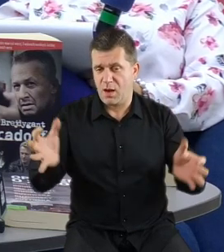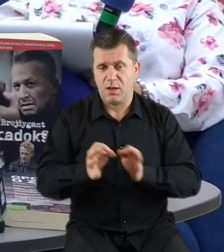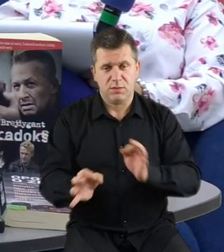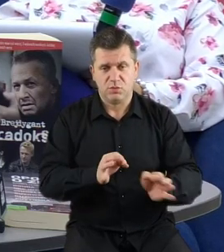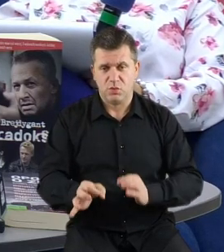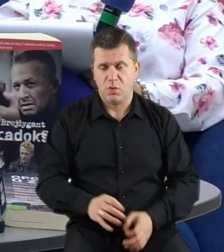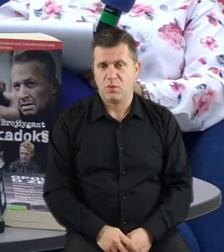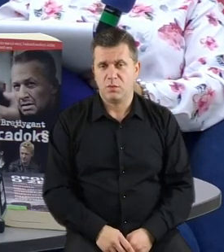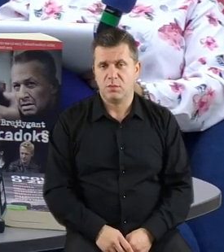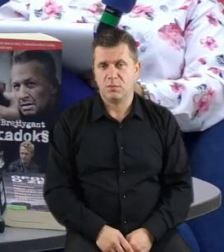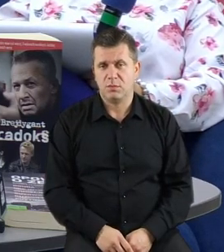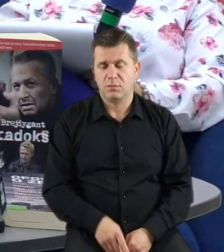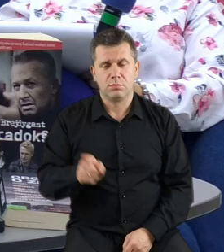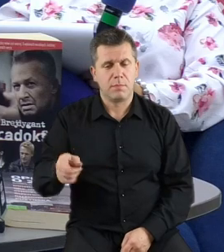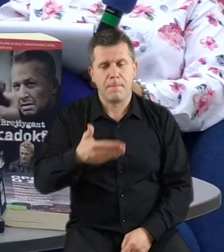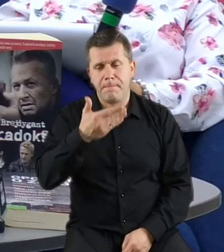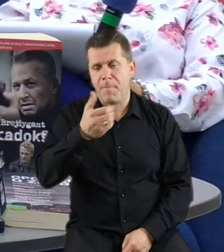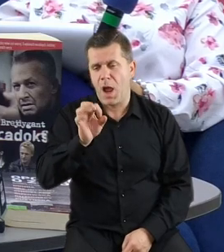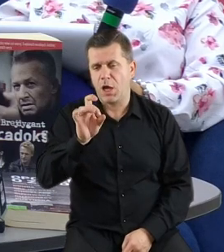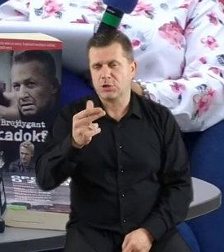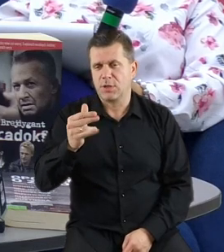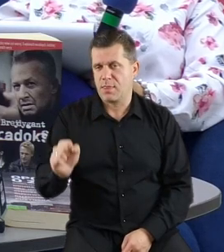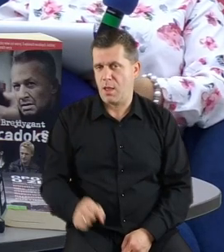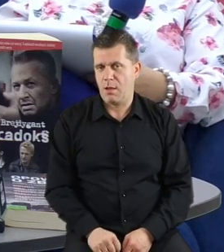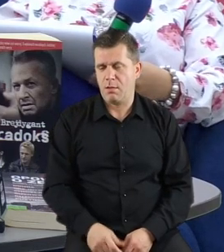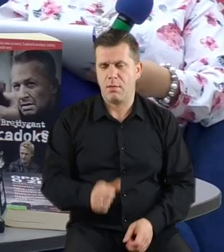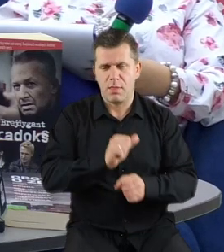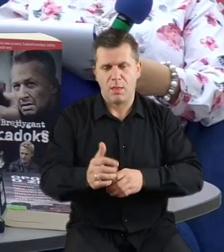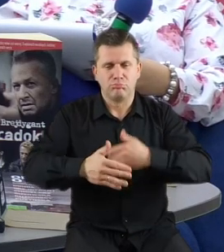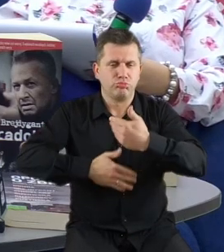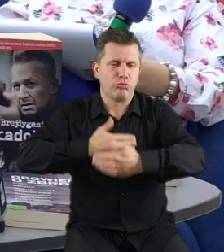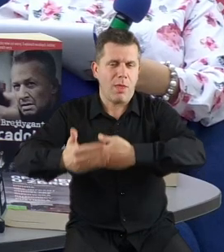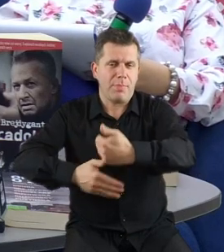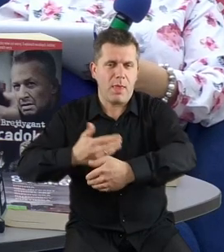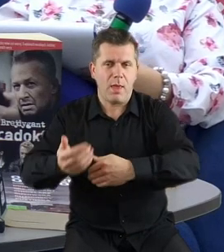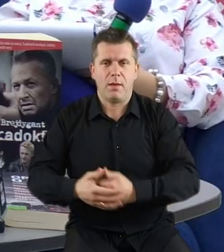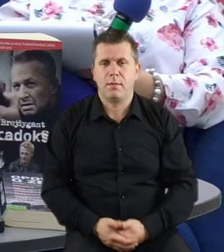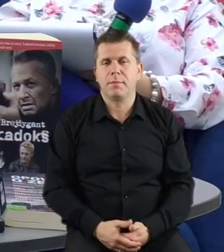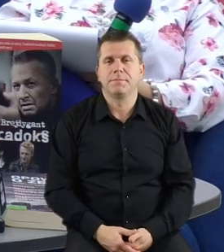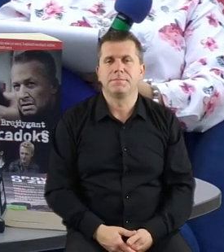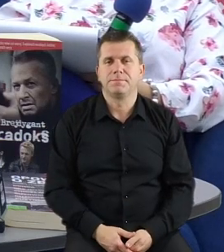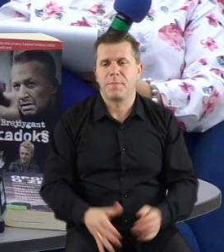historią, dosyć magiczną. Znaczy też jest z przebiegiem jakby